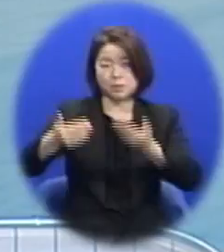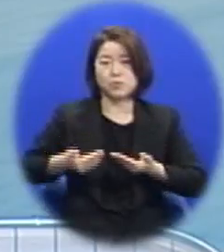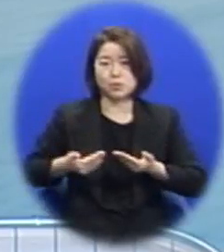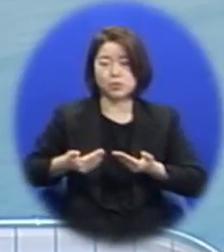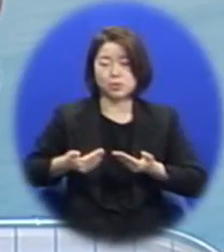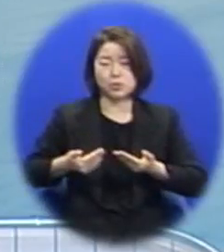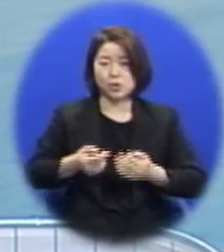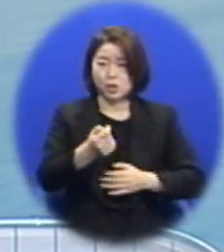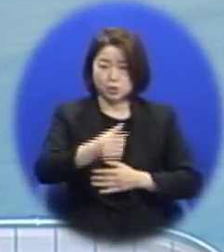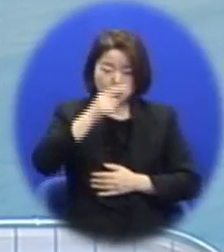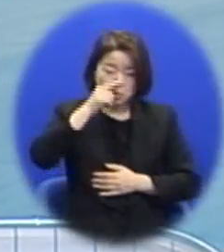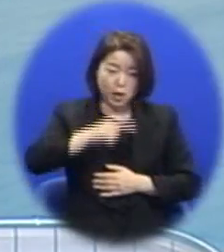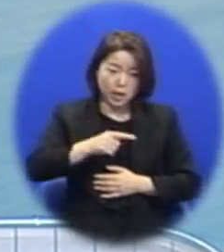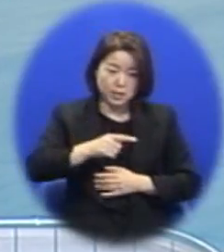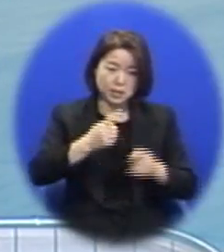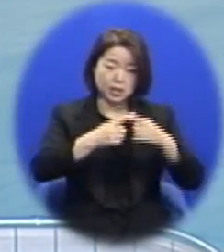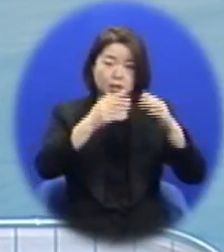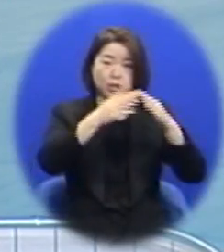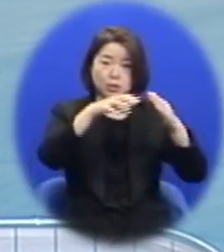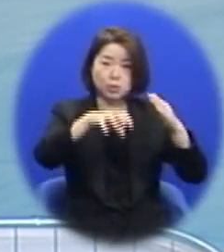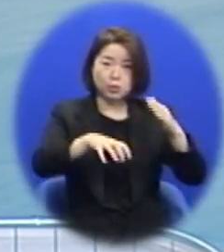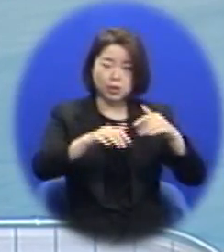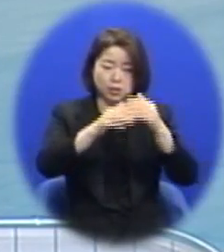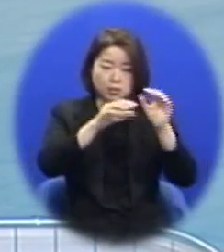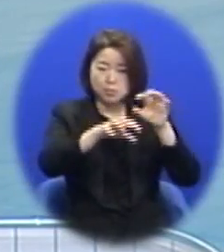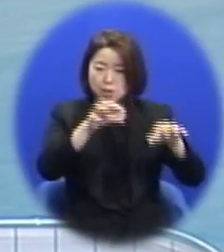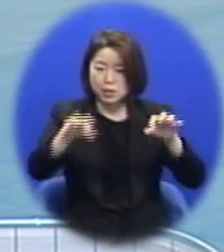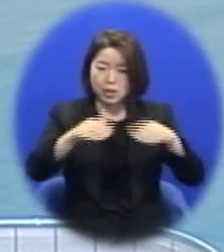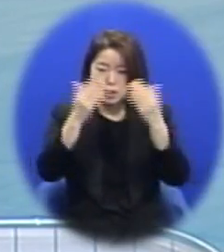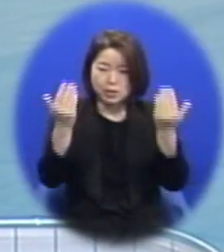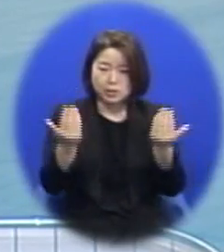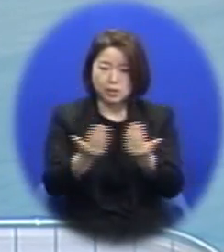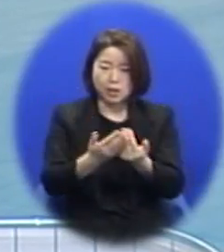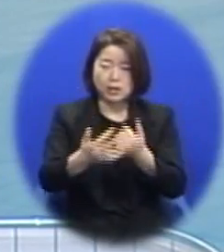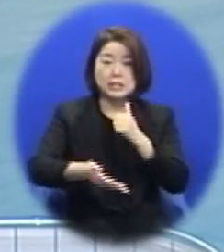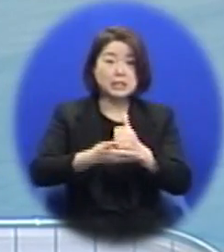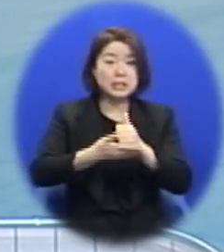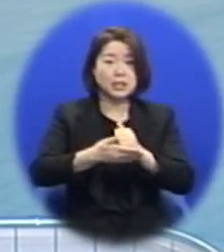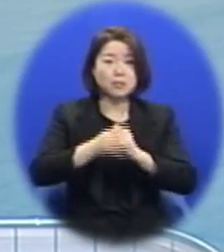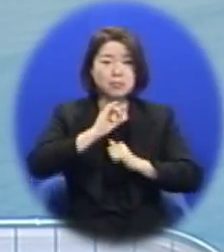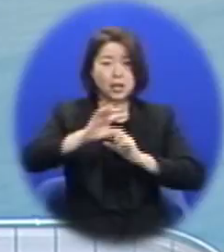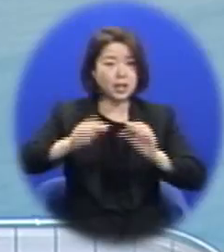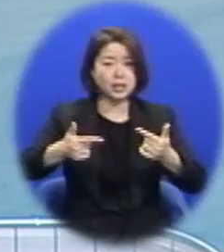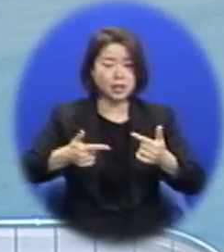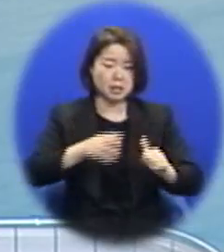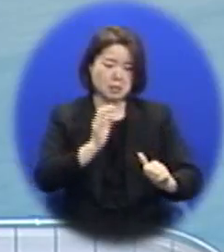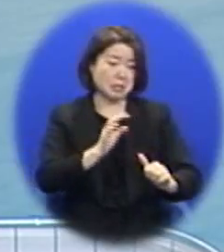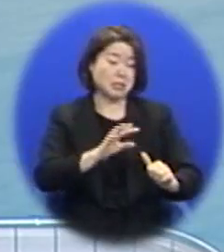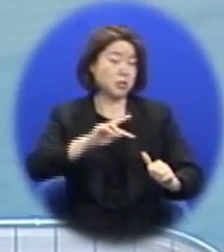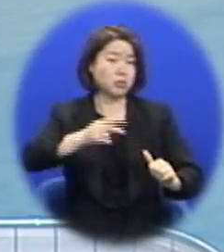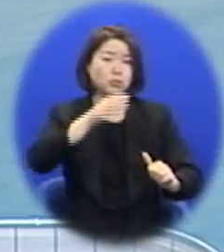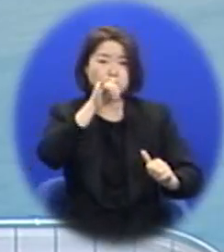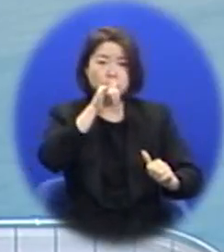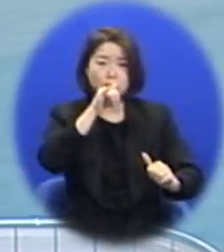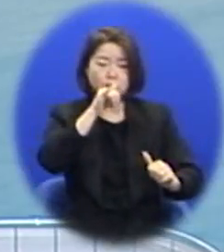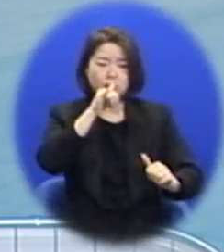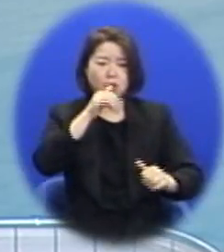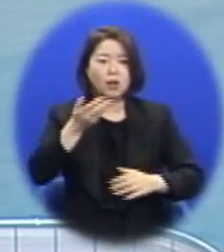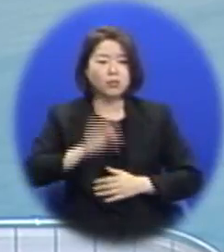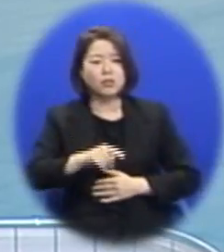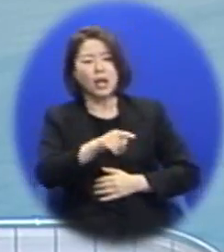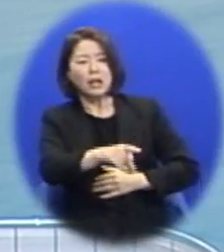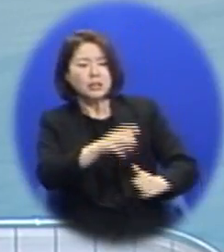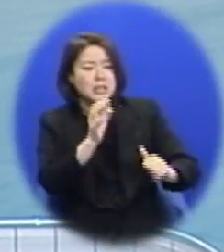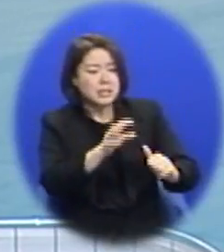소아시아 교회는 다 칭찬만 받은 거 아닙니다. 책망 많이 받았습니다. 그런데 저는 책망도 부럽더라고,